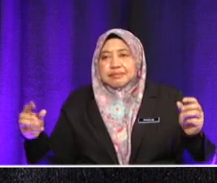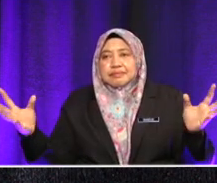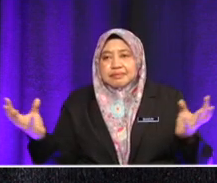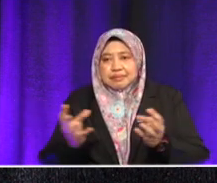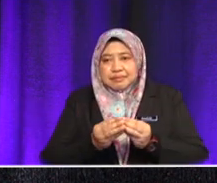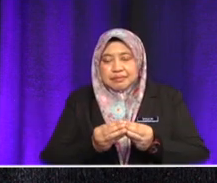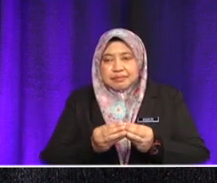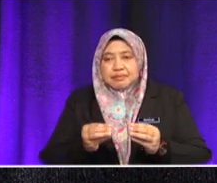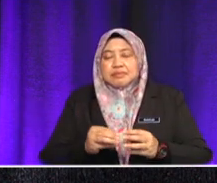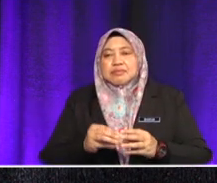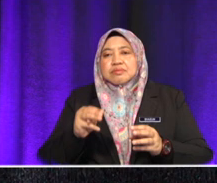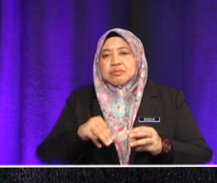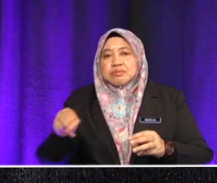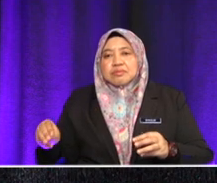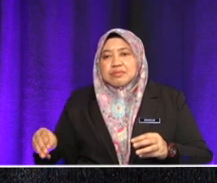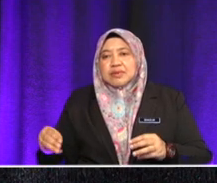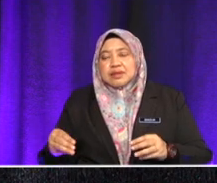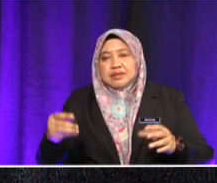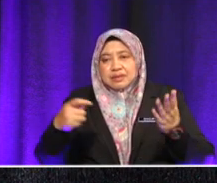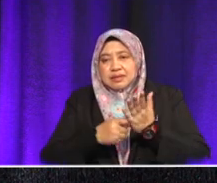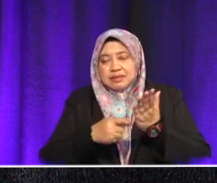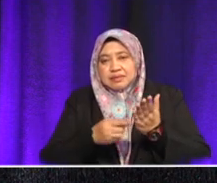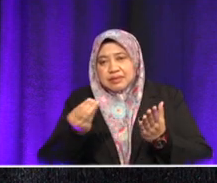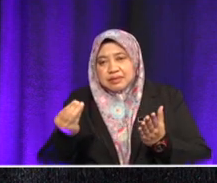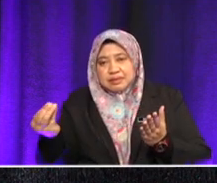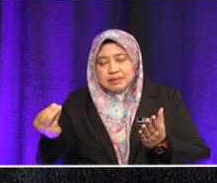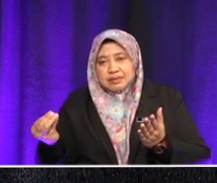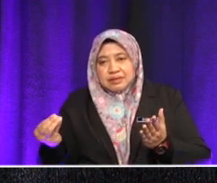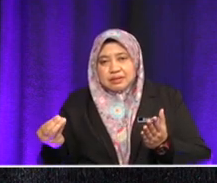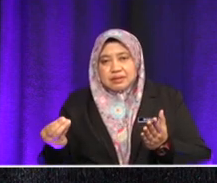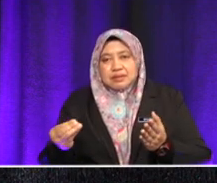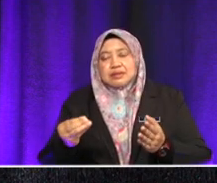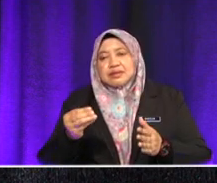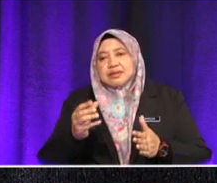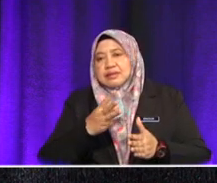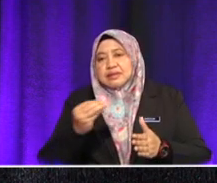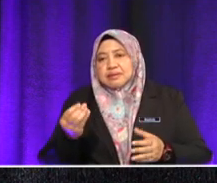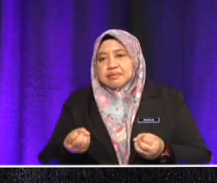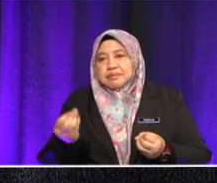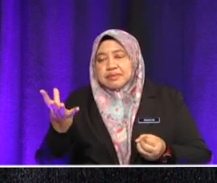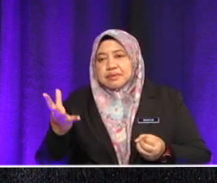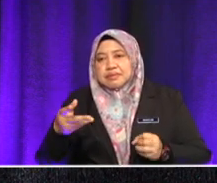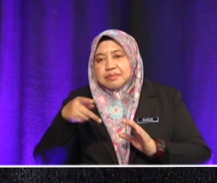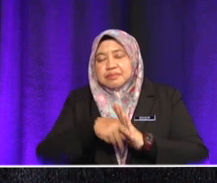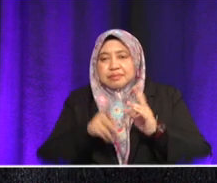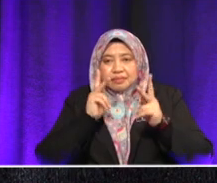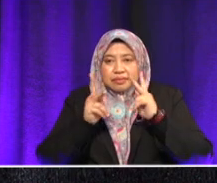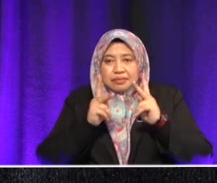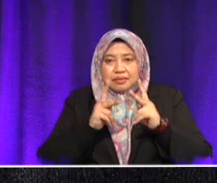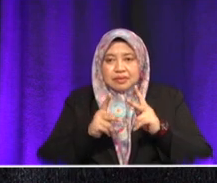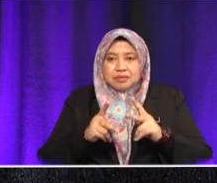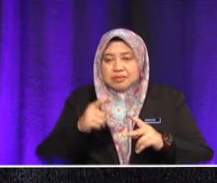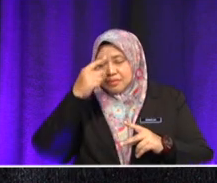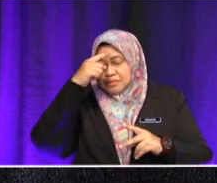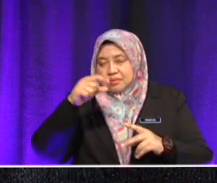maksudnya murid hanya menambah sedikit penanda wacana ataupun beberapa perkataan untuk menulis satu